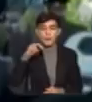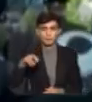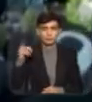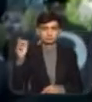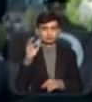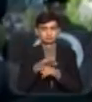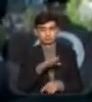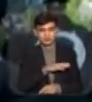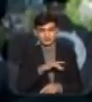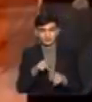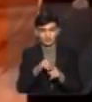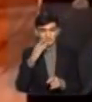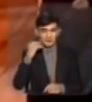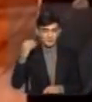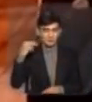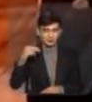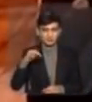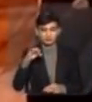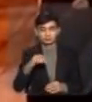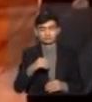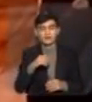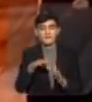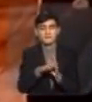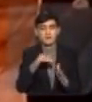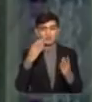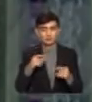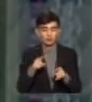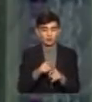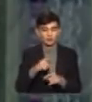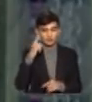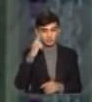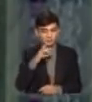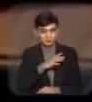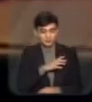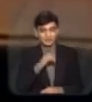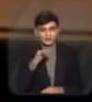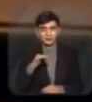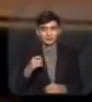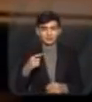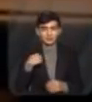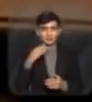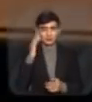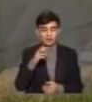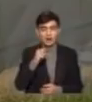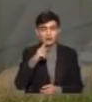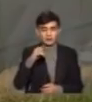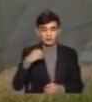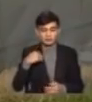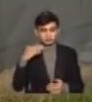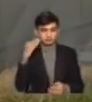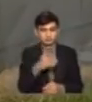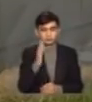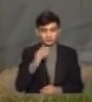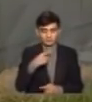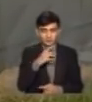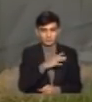бұйрығы сайлау алды қадамдарының бірі деп отыр. Ақш президенті соғыста жедел жеңіске жетуге барын салады дейді Әзімбай Ғали. Ақш жағынан